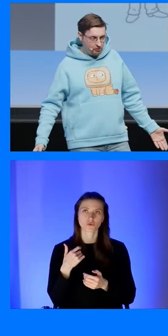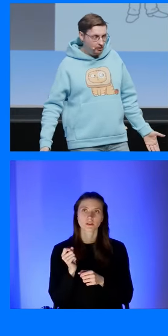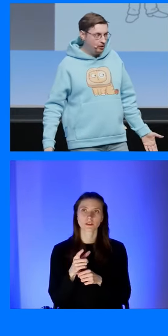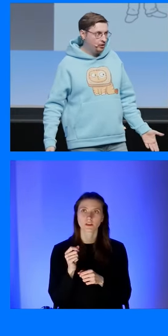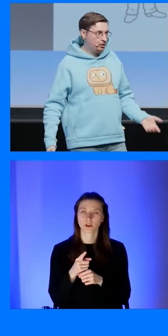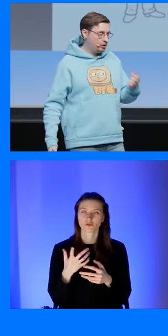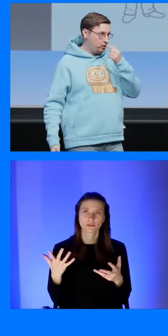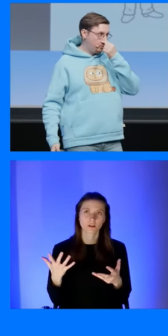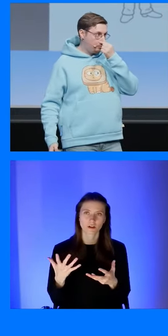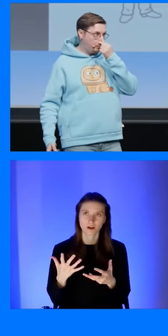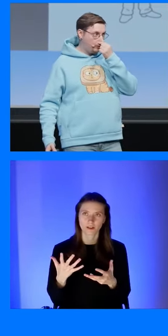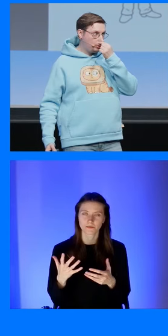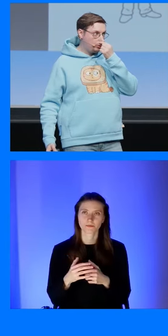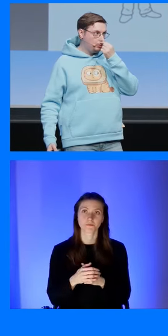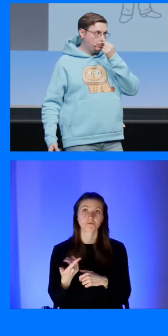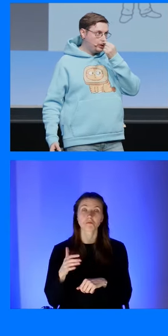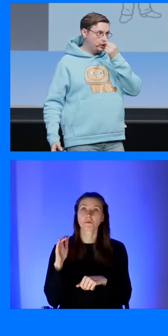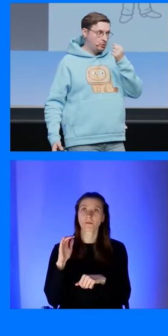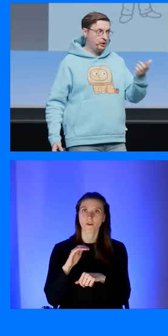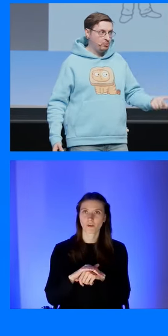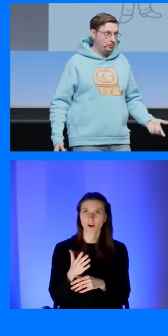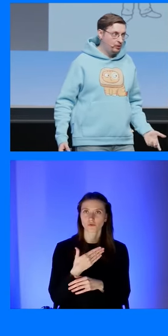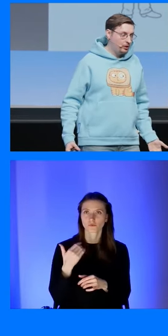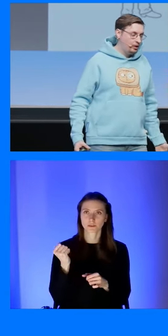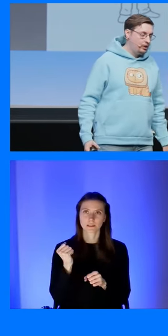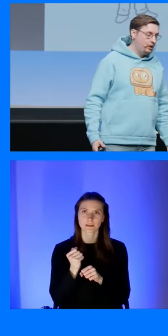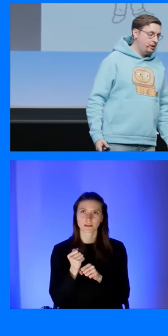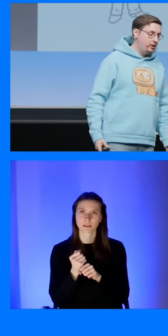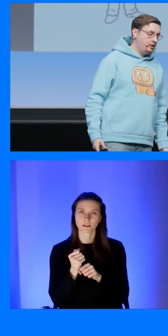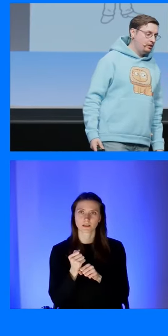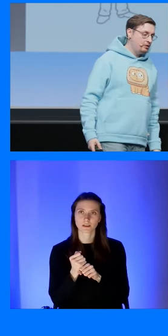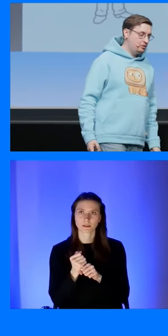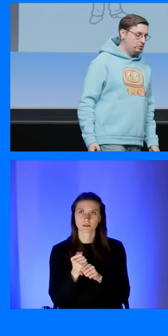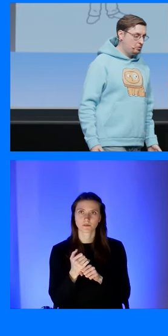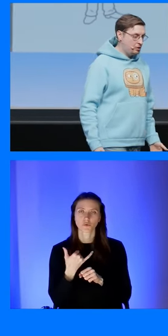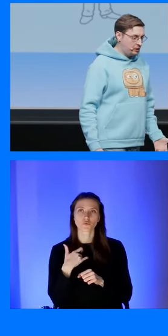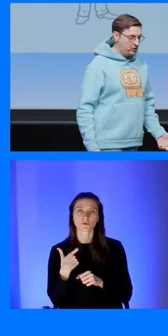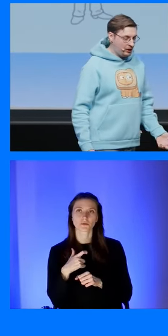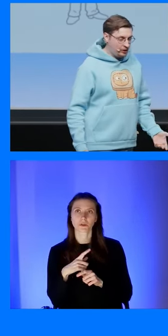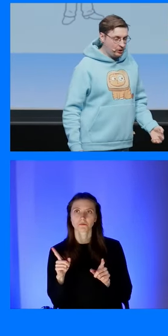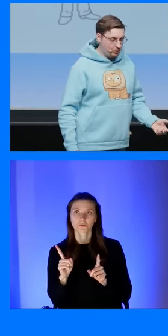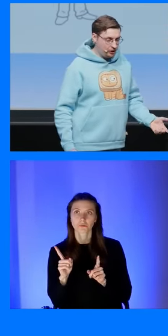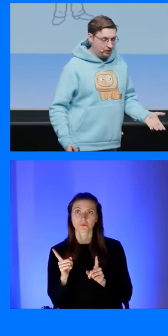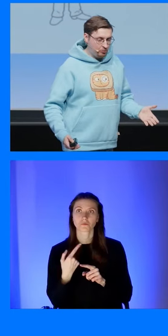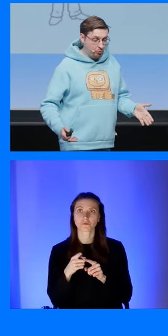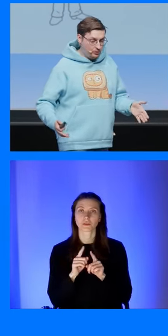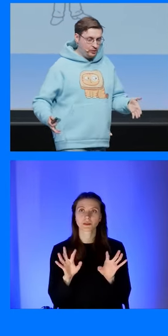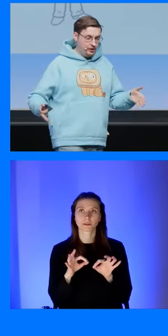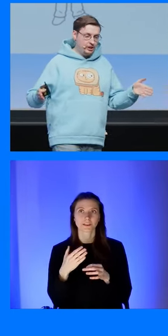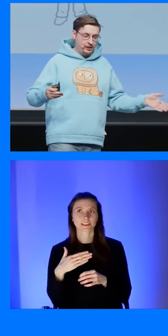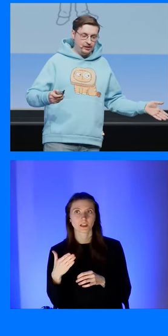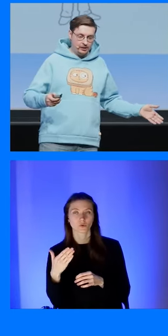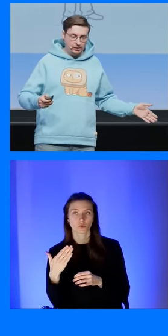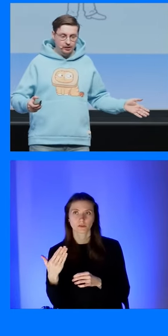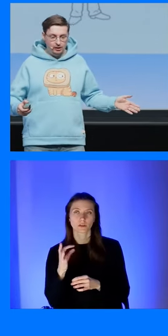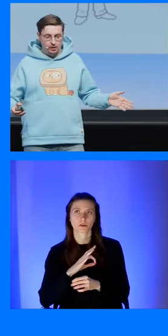шире. По факту мы делаем суперап. И это позволяет нам, с одной стороны, пользователь, не